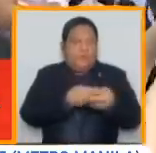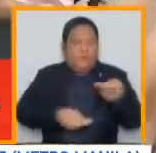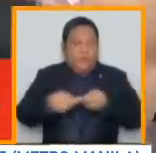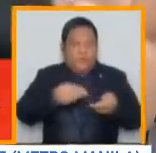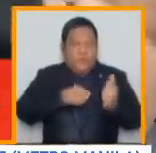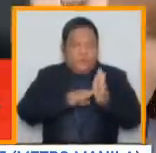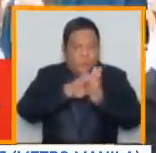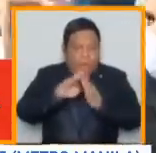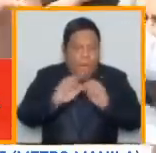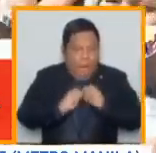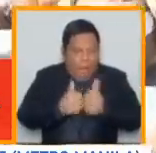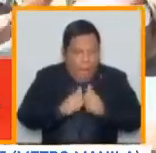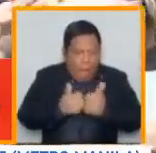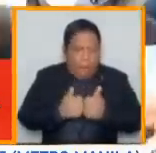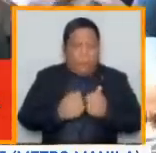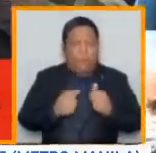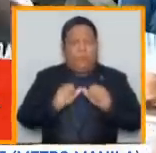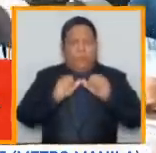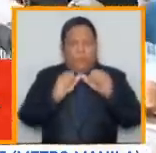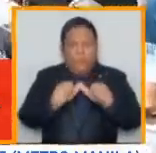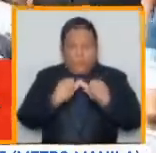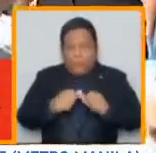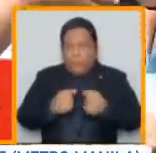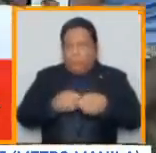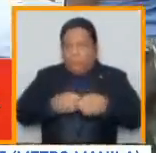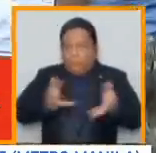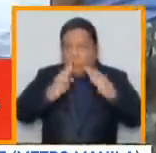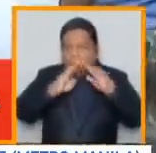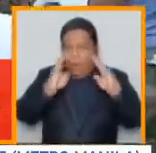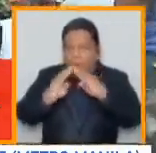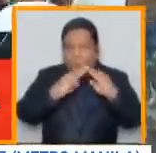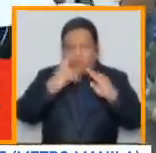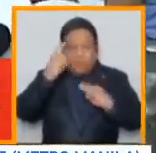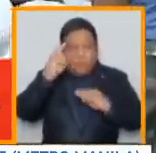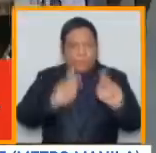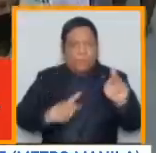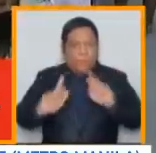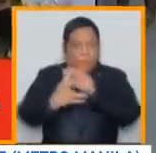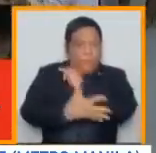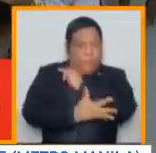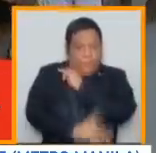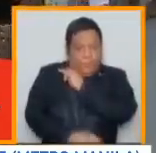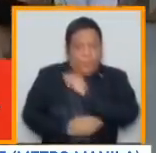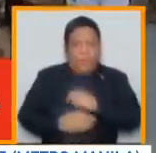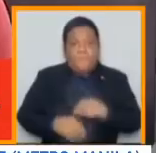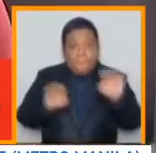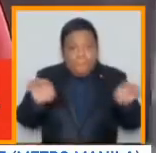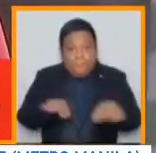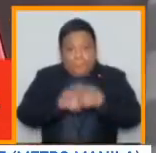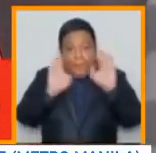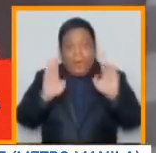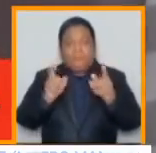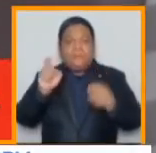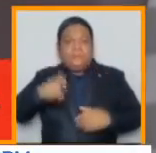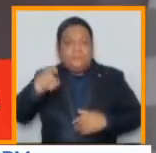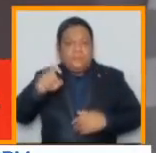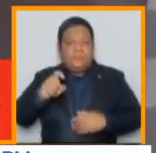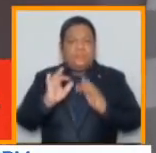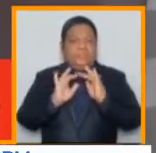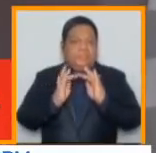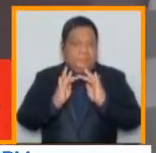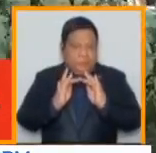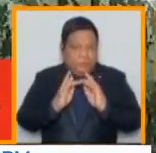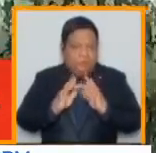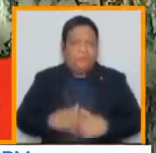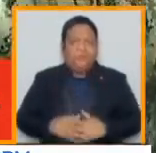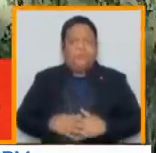sustainable na pabahay sa mga mahihirap. Kasabay nito ang maayos at mabilis na internet. Kapag nahalal daw siya bilang